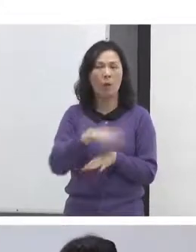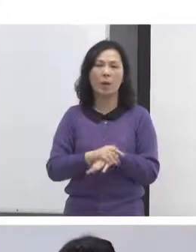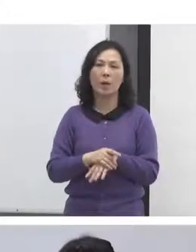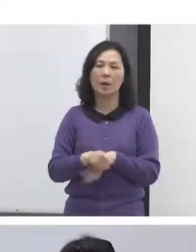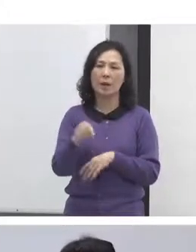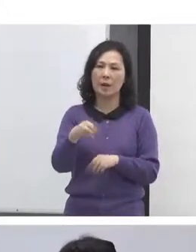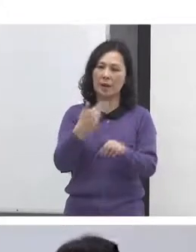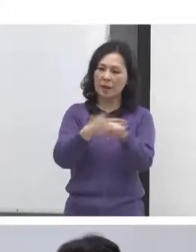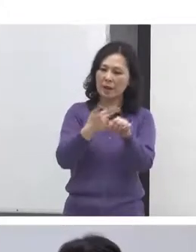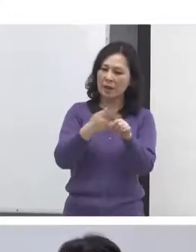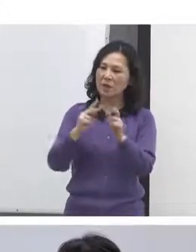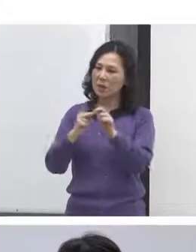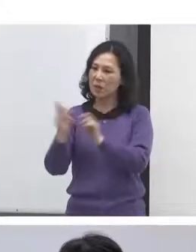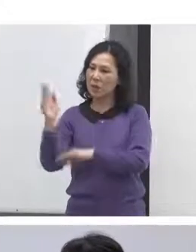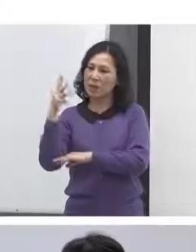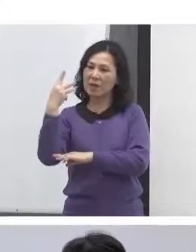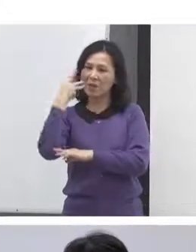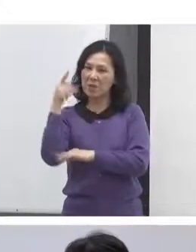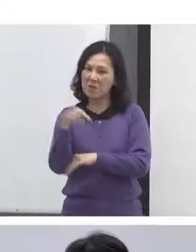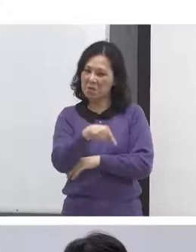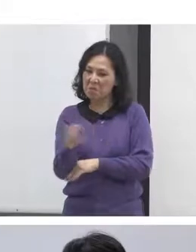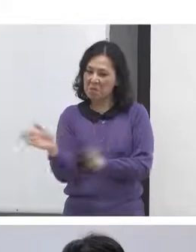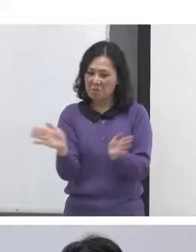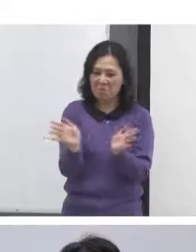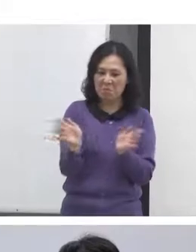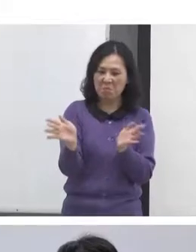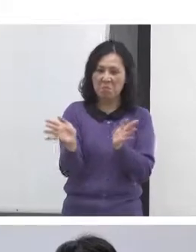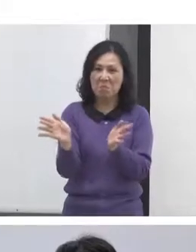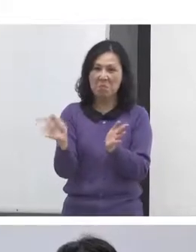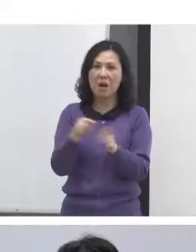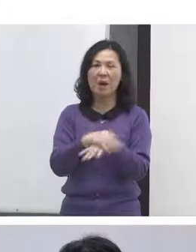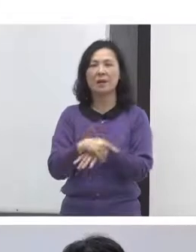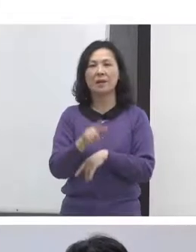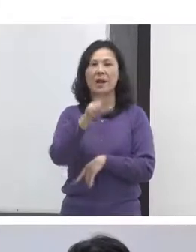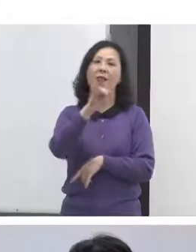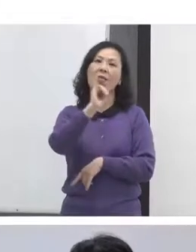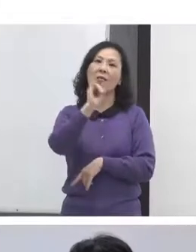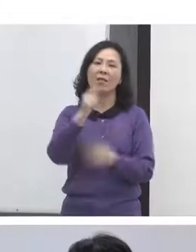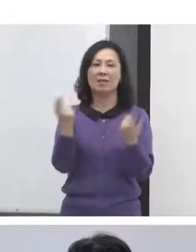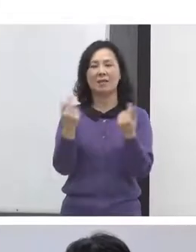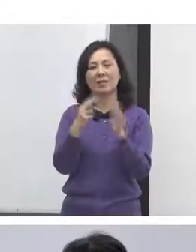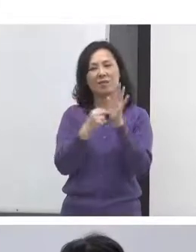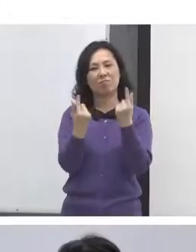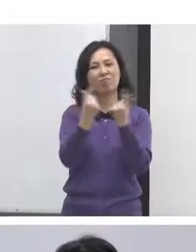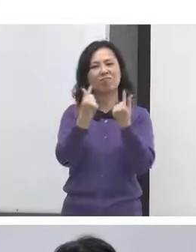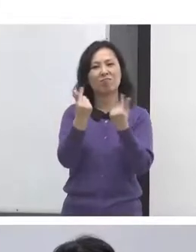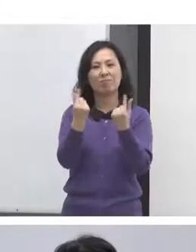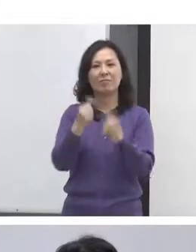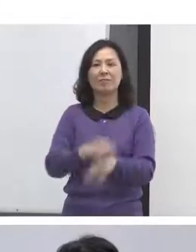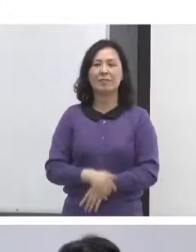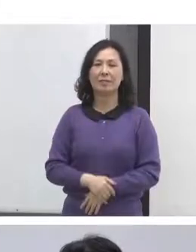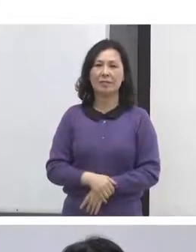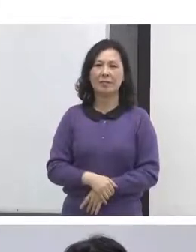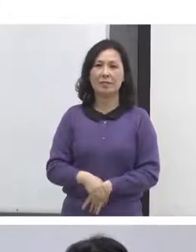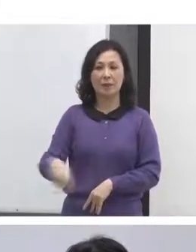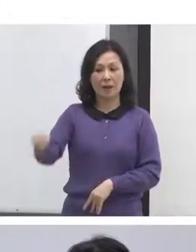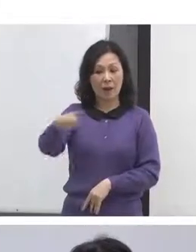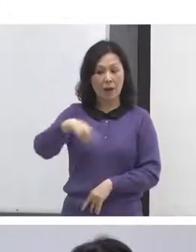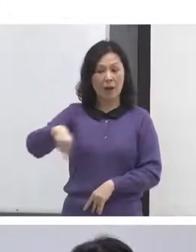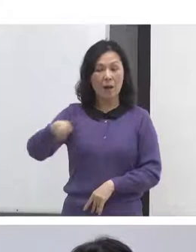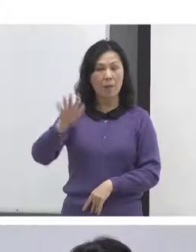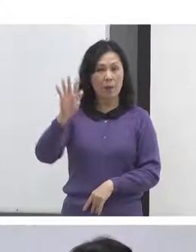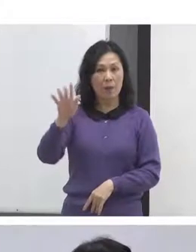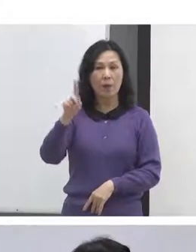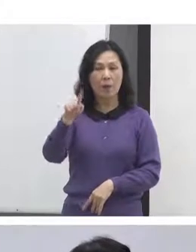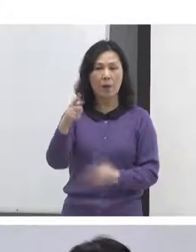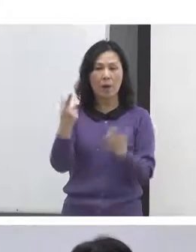术跟政治之间，是不是跟刚刚那个 Liz 他们的例子很像？好，那他们有一个就是他们这些人呢，他们有一个